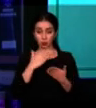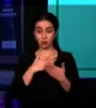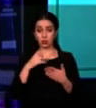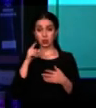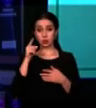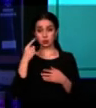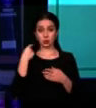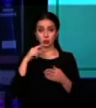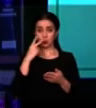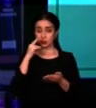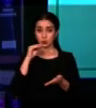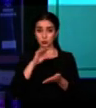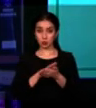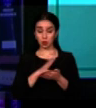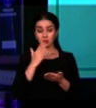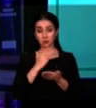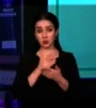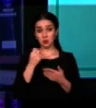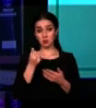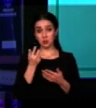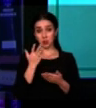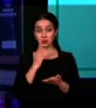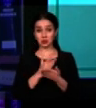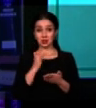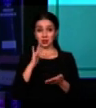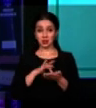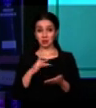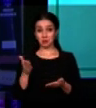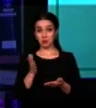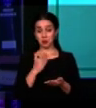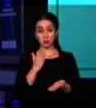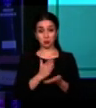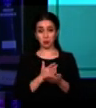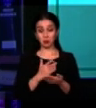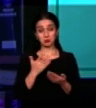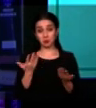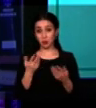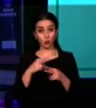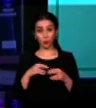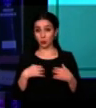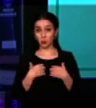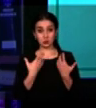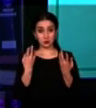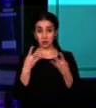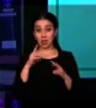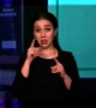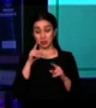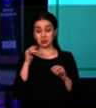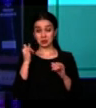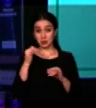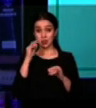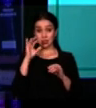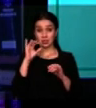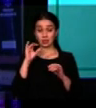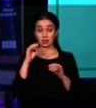o'qida ularni tasvirlaymiz. Mana bizda bir nechta intervallar, bundan qo'rqish hech kerak yo'q va darro ularning endi